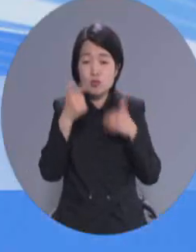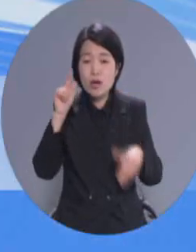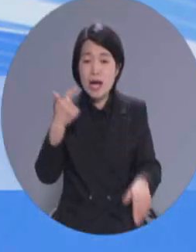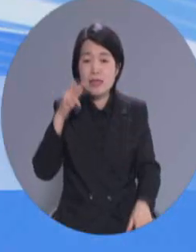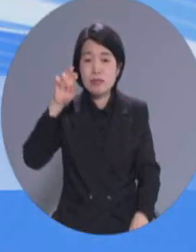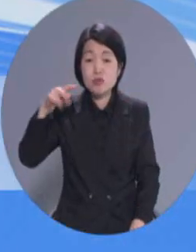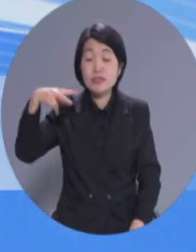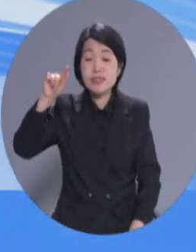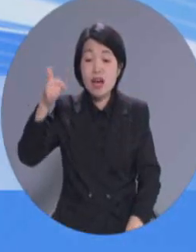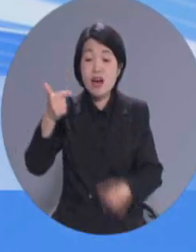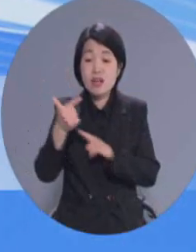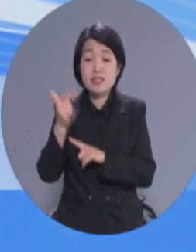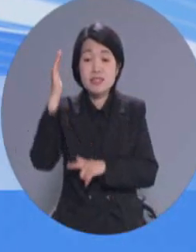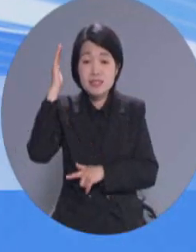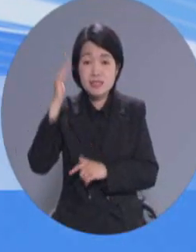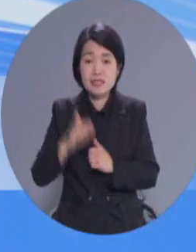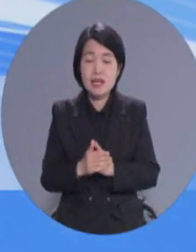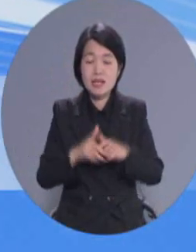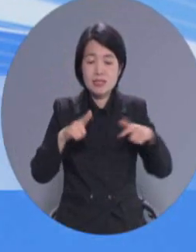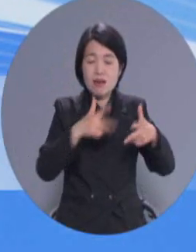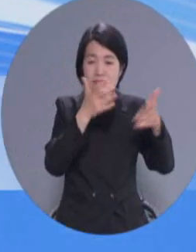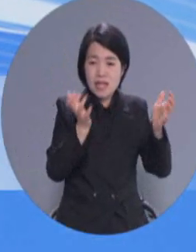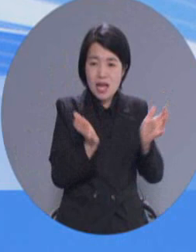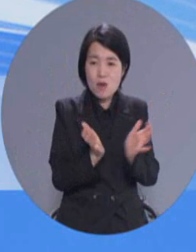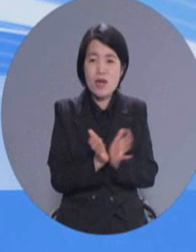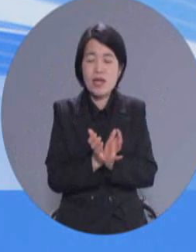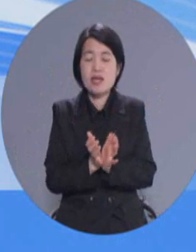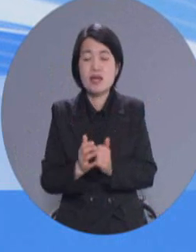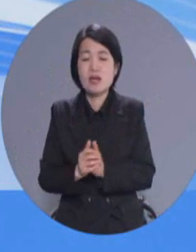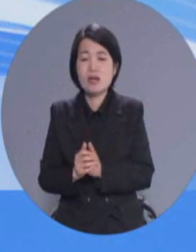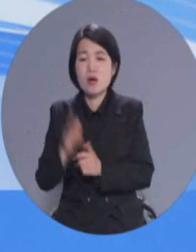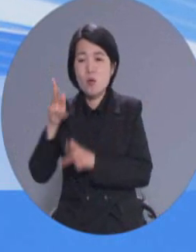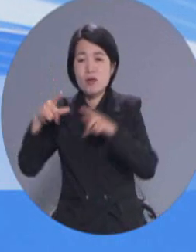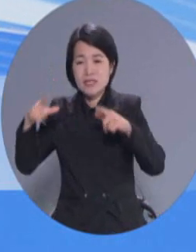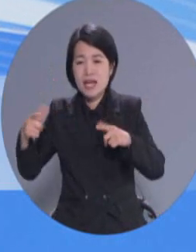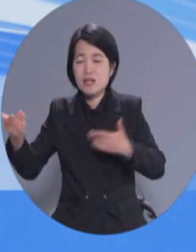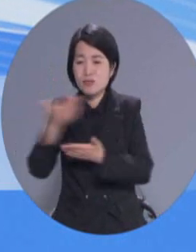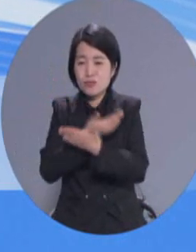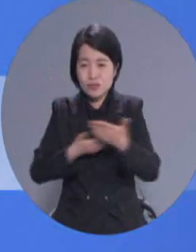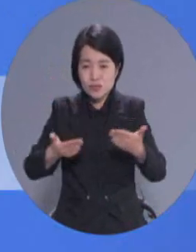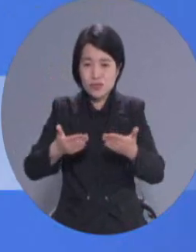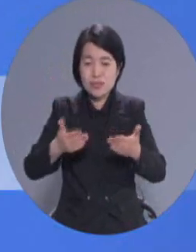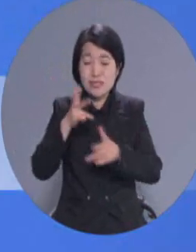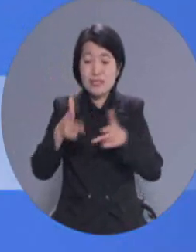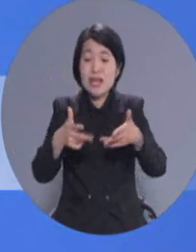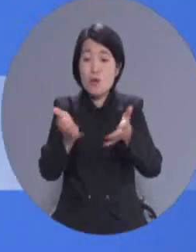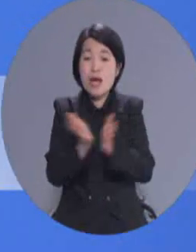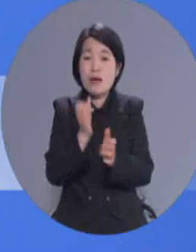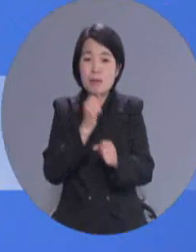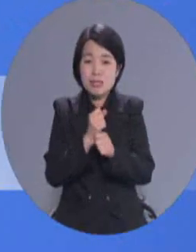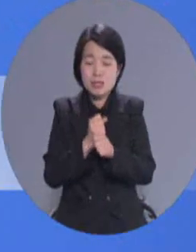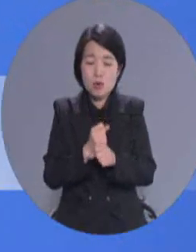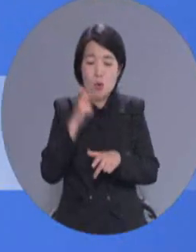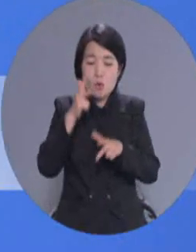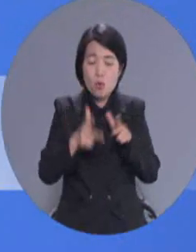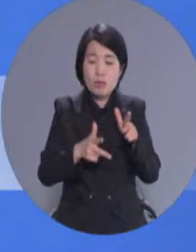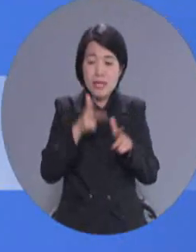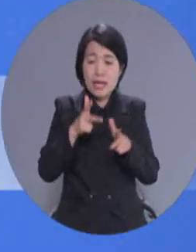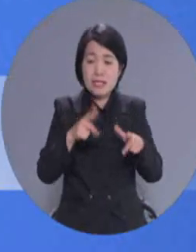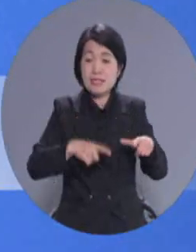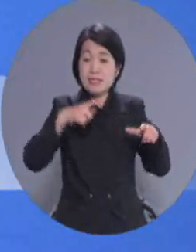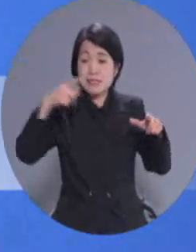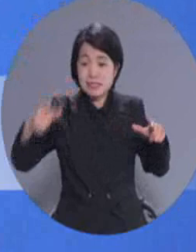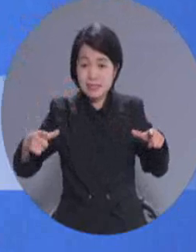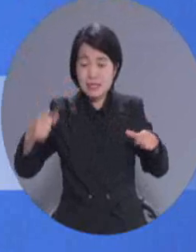이 자리에서 지역사회와 국가산단이 화합하고 공존하는 상의를 만들고 용지 확보와 교통 문제에서